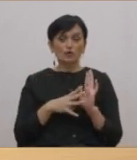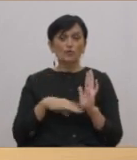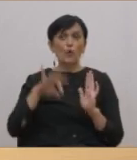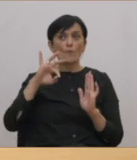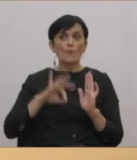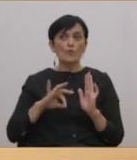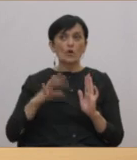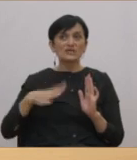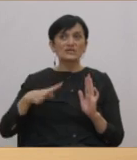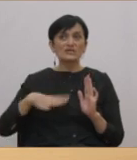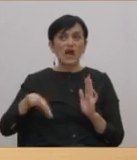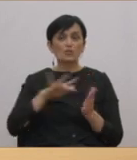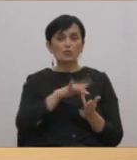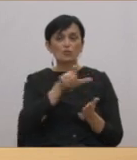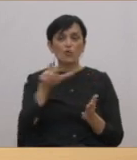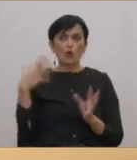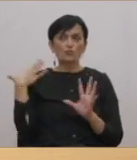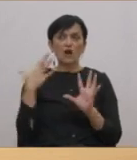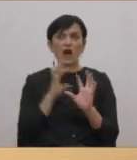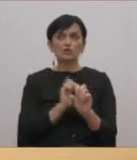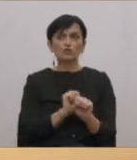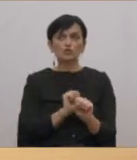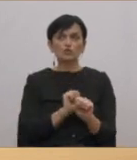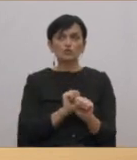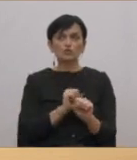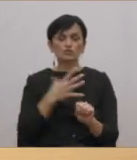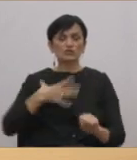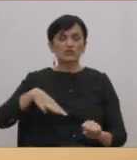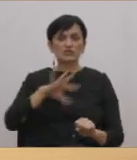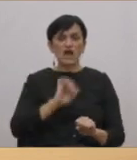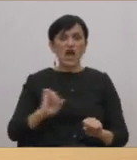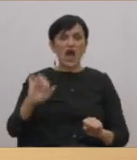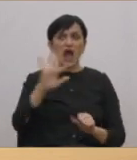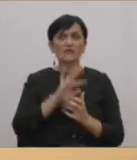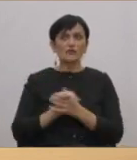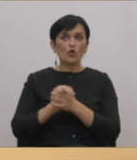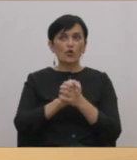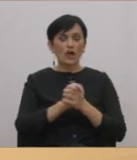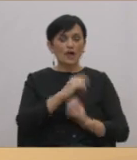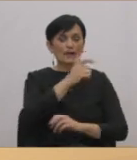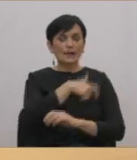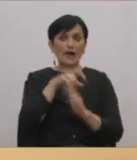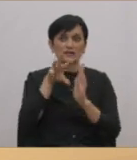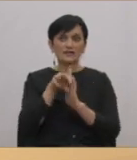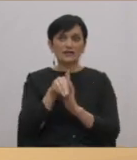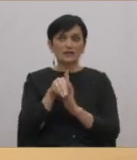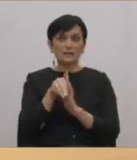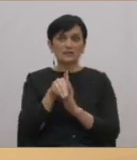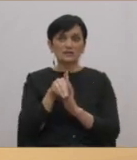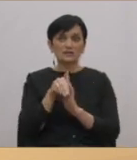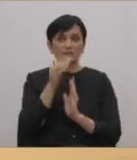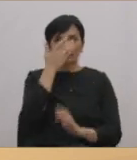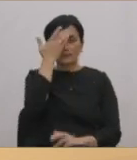80% საქართველოს მოქალაქეების მხარს უჭერს საქართველოს ევროკავშირში გაწევრიანებას.